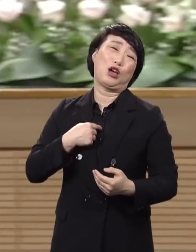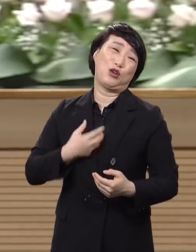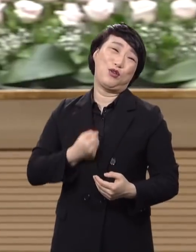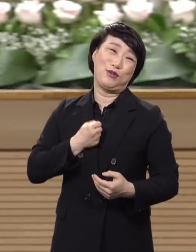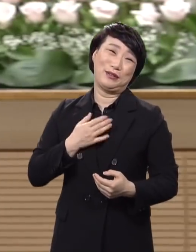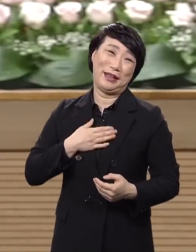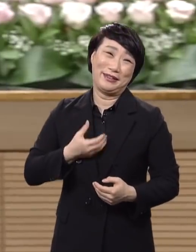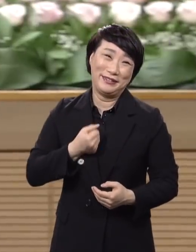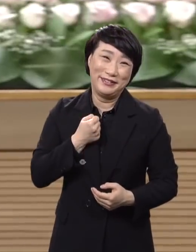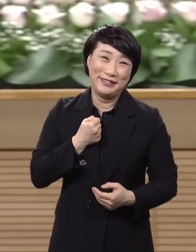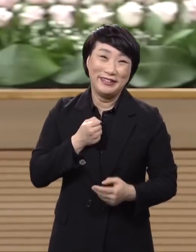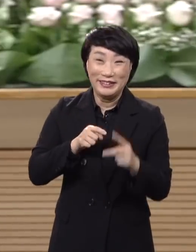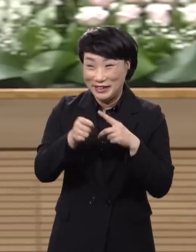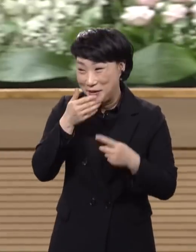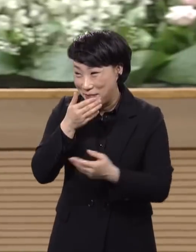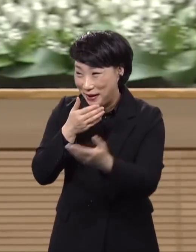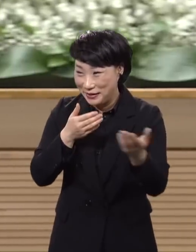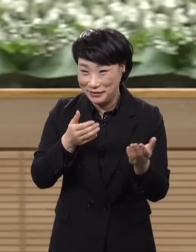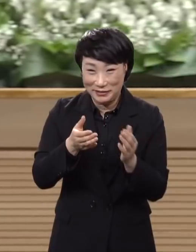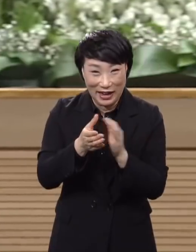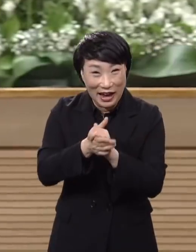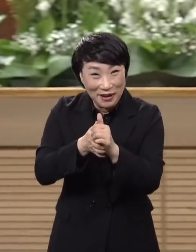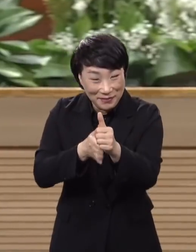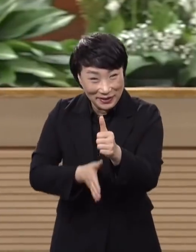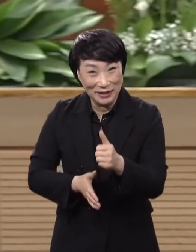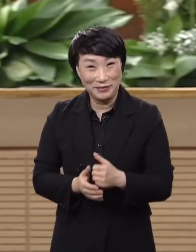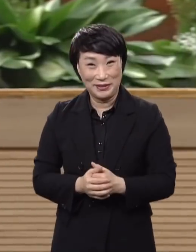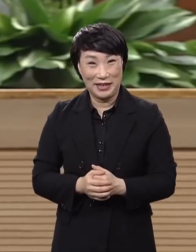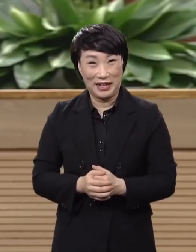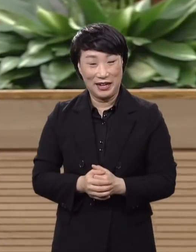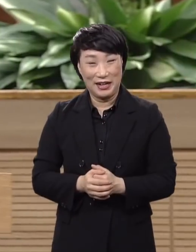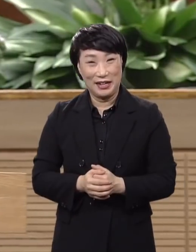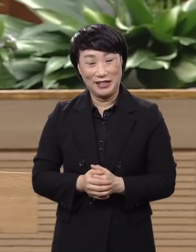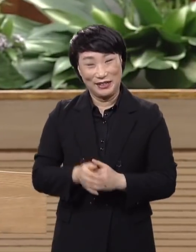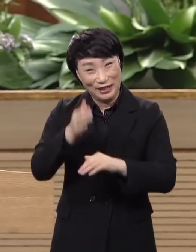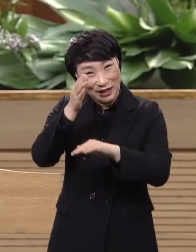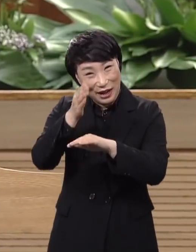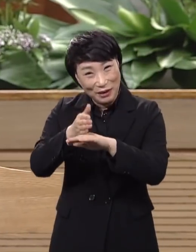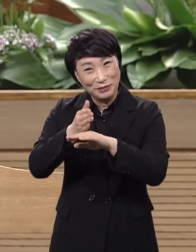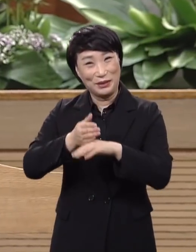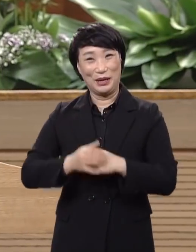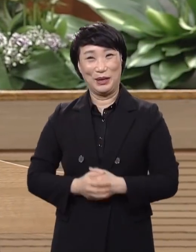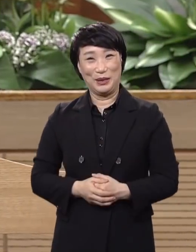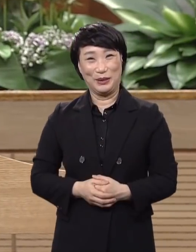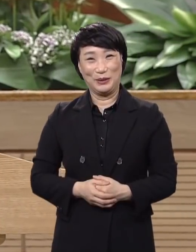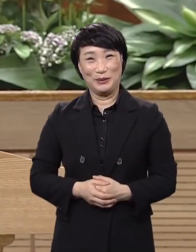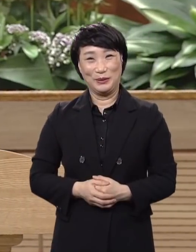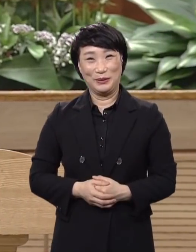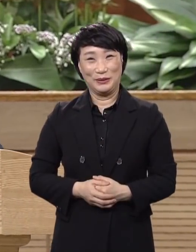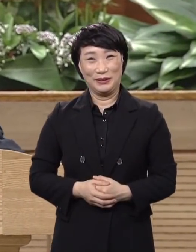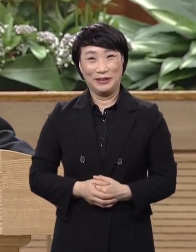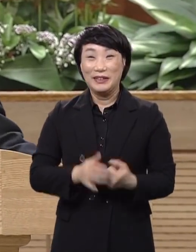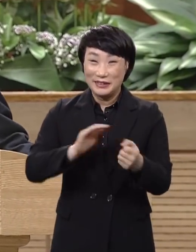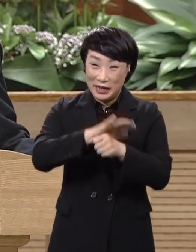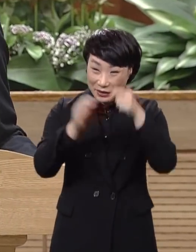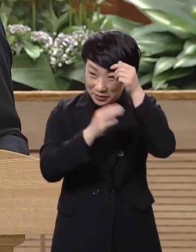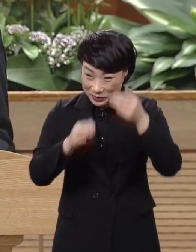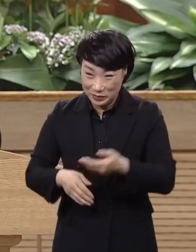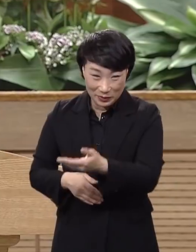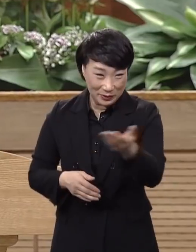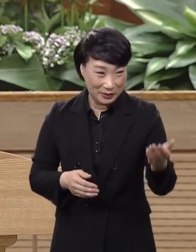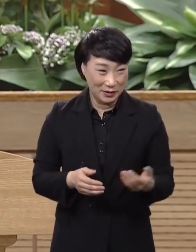말입니다. 이해되시면 아멘 합시다. 얼마나 감사하냐 이 말이요. 사랑하는